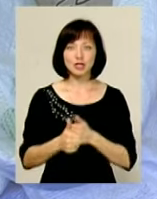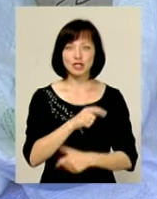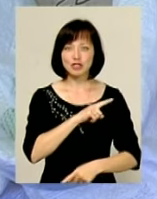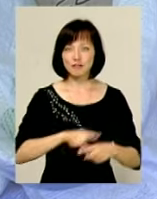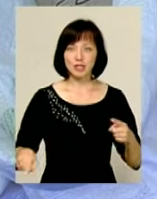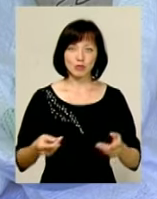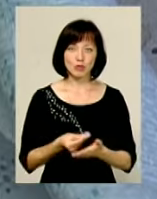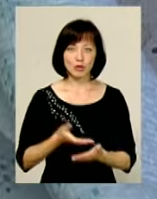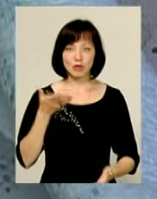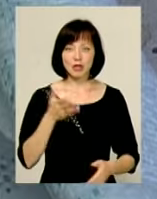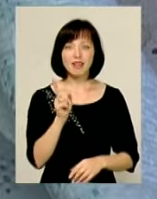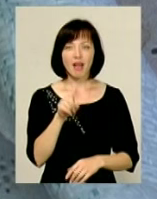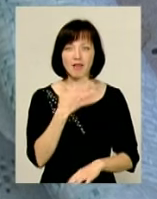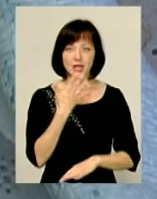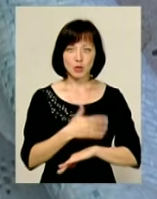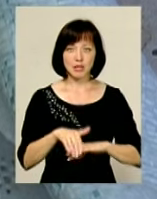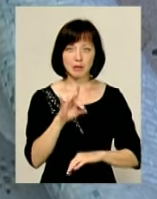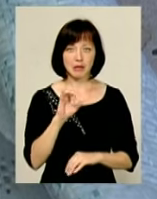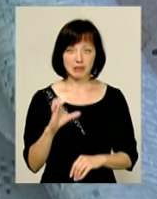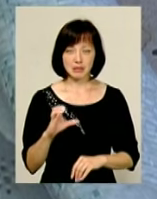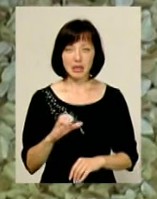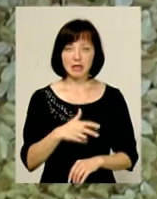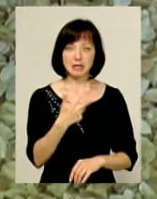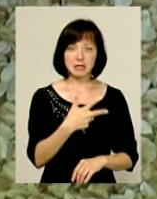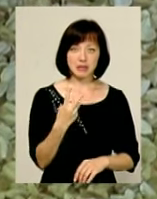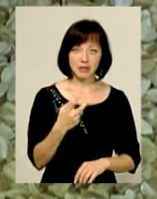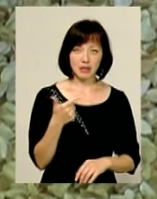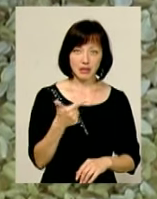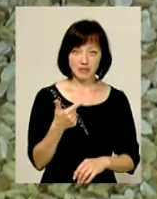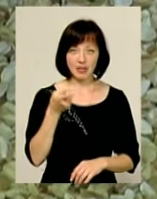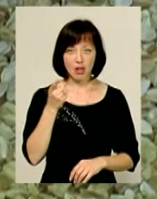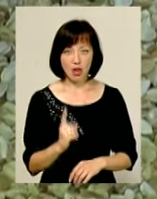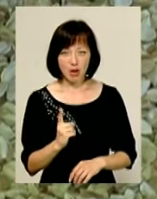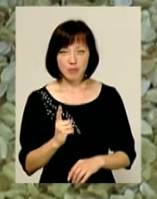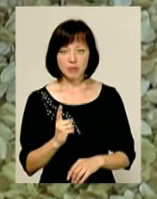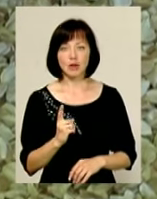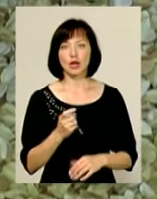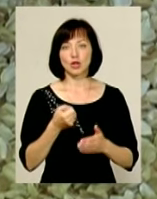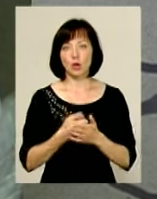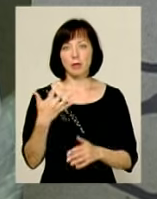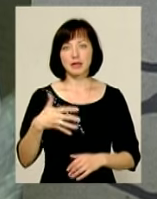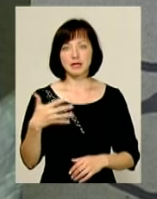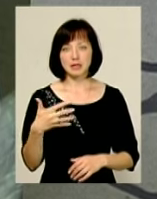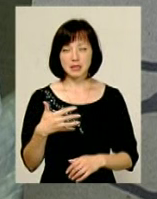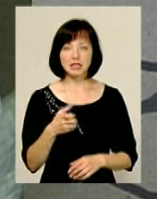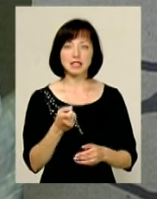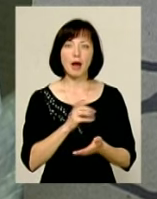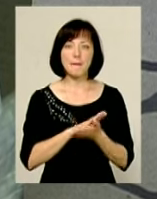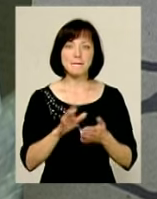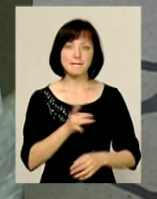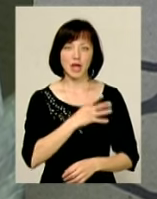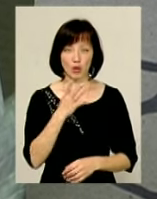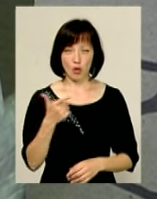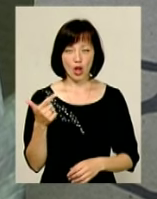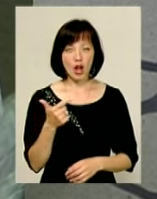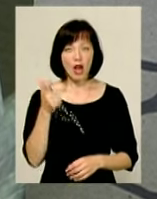швидкістю зростання цін навіть іноземний рис. Від 32 грн за кілограм гречаного проділу до 50 грн за білу гречку.